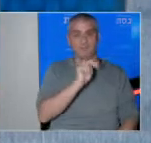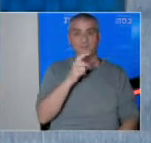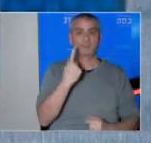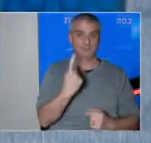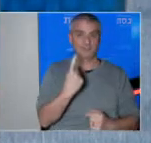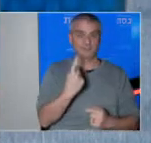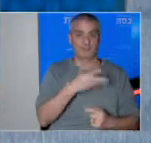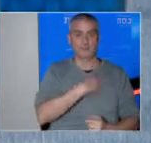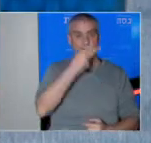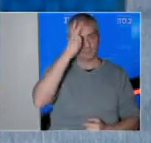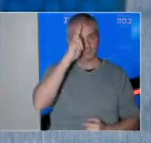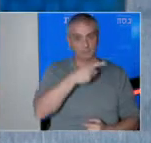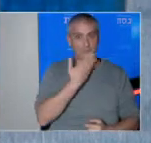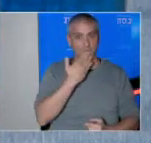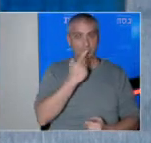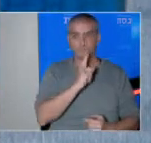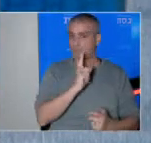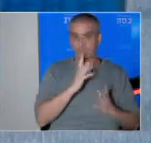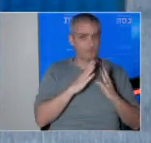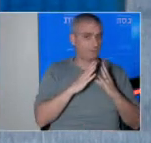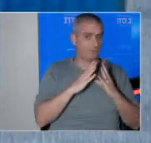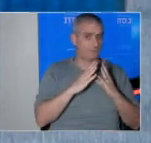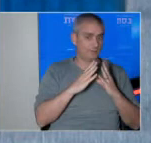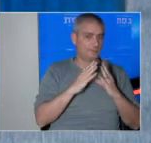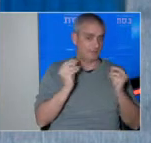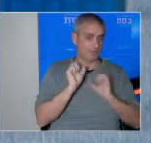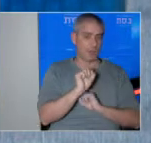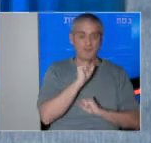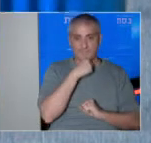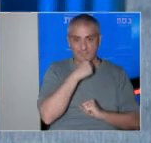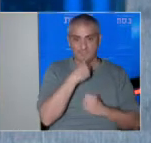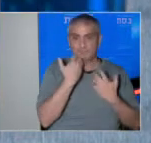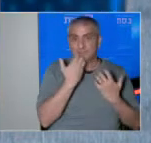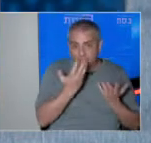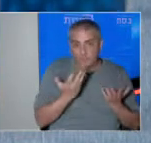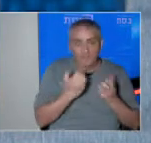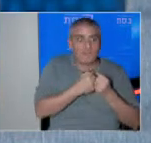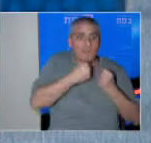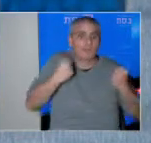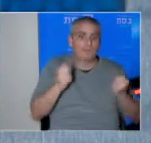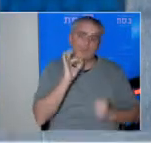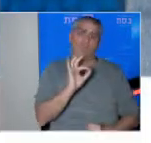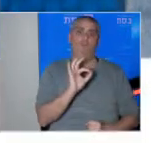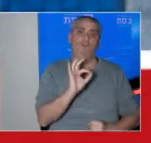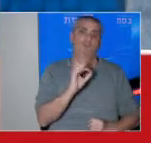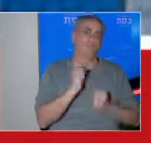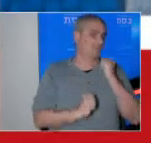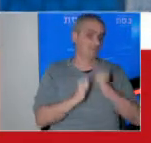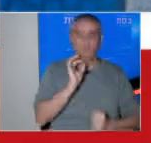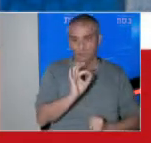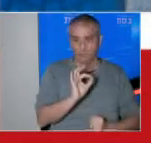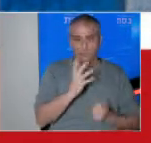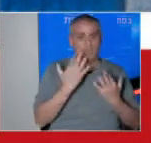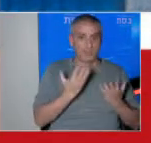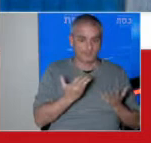אחד. בביתר ירושלים לא נעלם כמובן מעיני האוהדים הוותיקים הסיפור והדרמטי שלה והקשיים שלה,